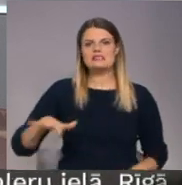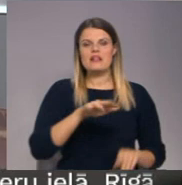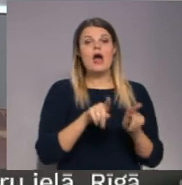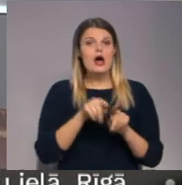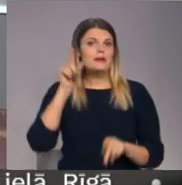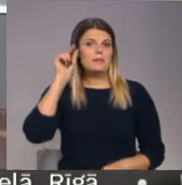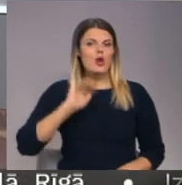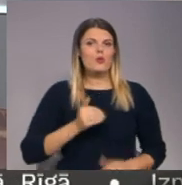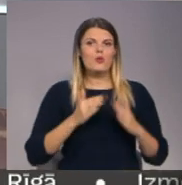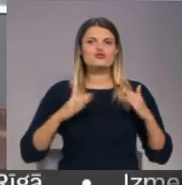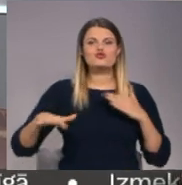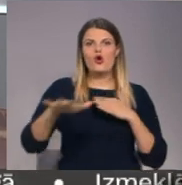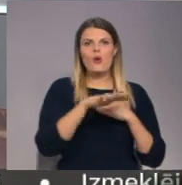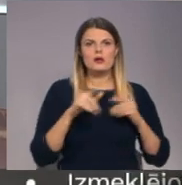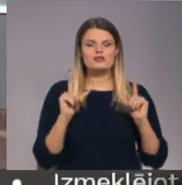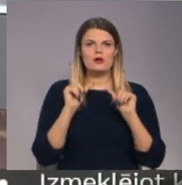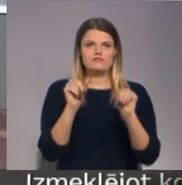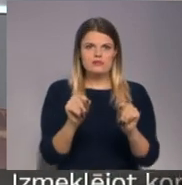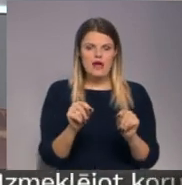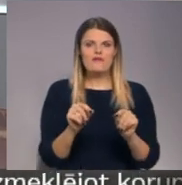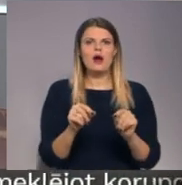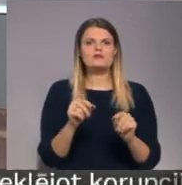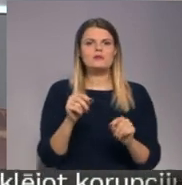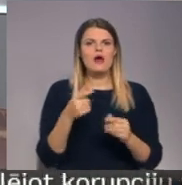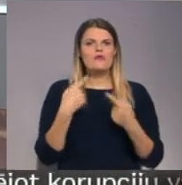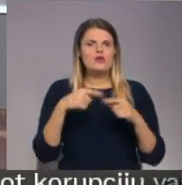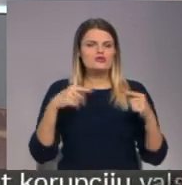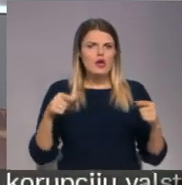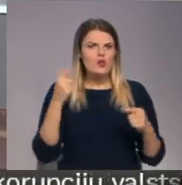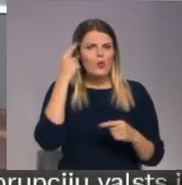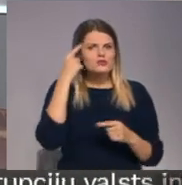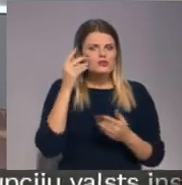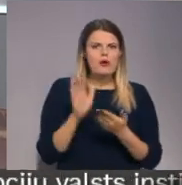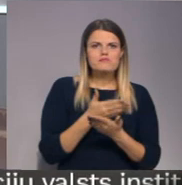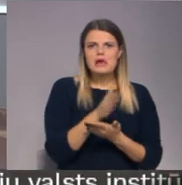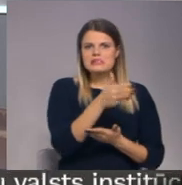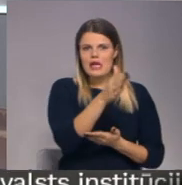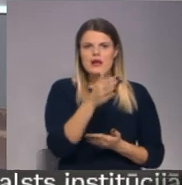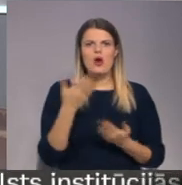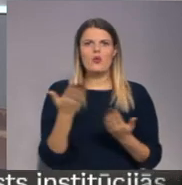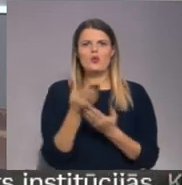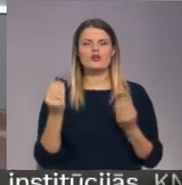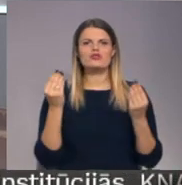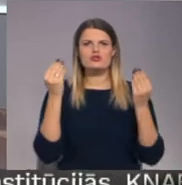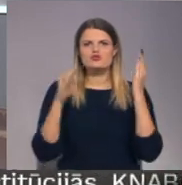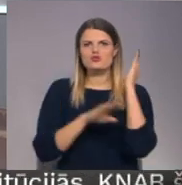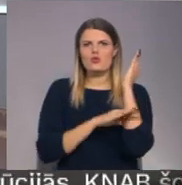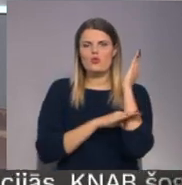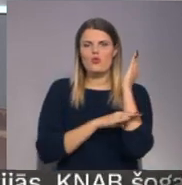devās izzinošā ekspedīcijā Dižkoki parka leģendu glabātāji. Vairāk mūsu Latgales kolēģi reportāžā.